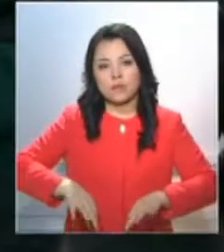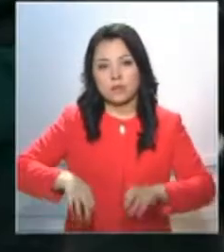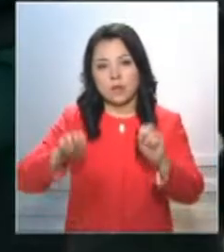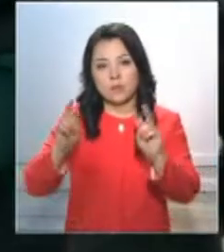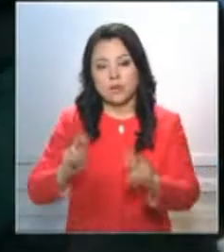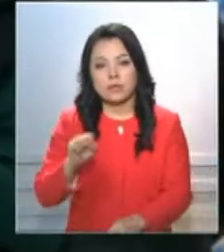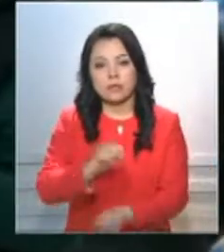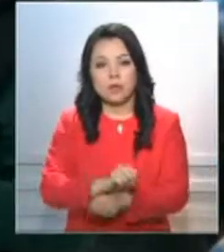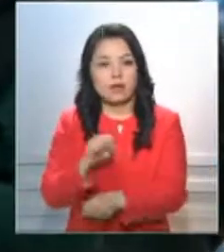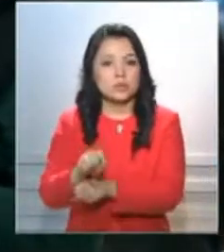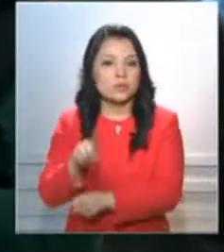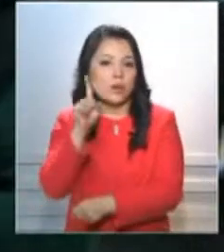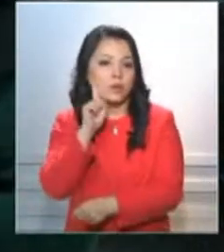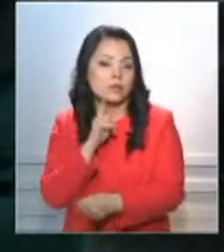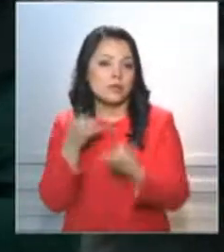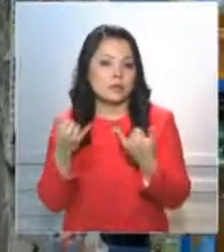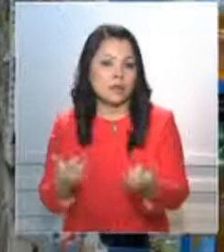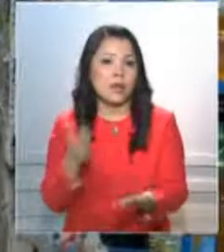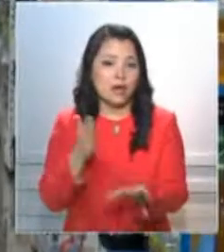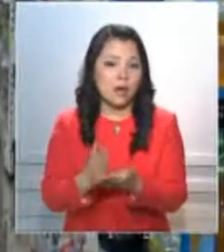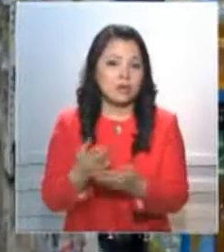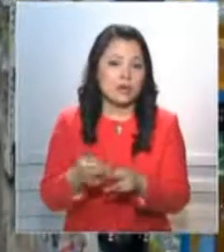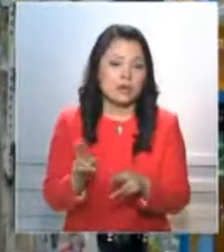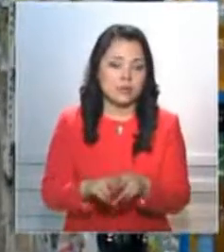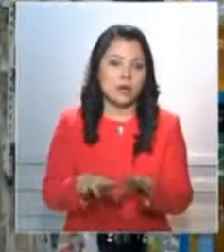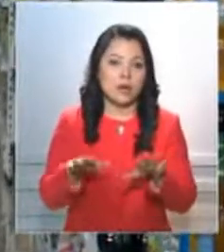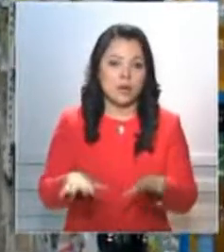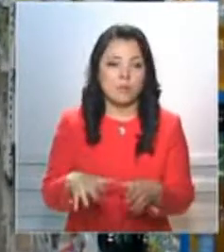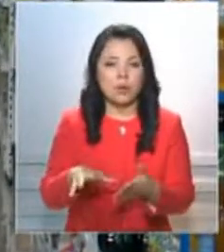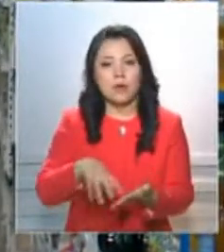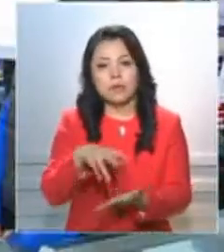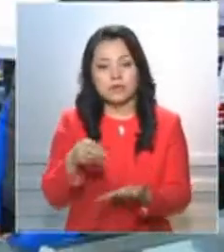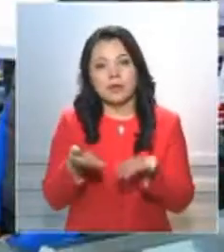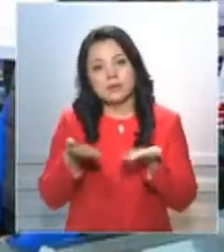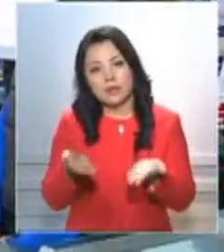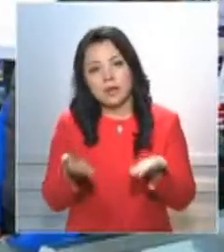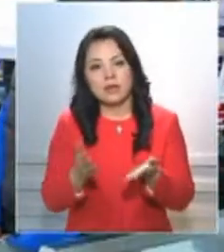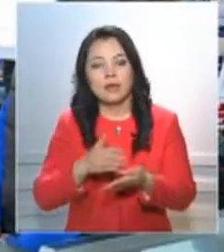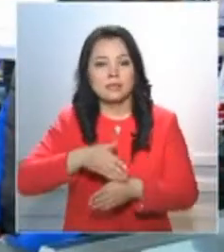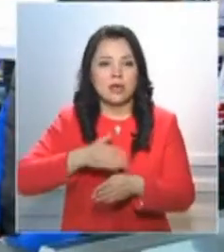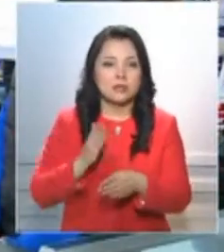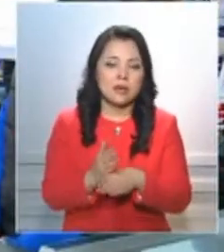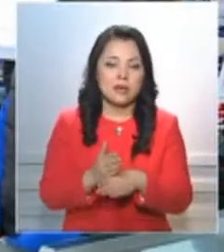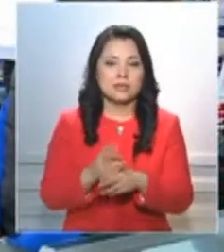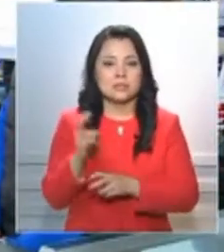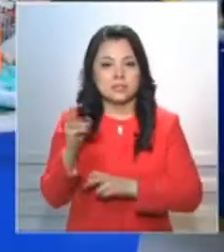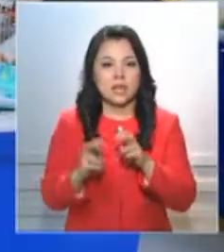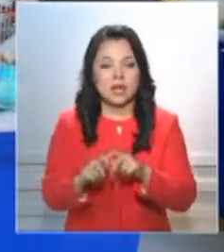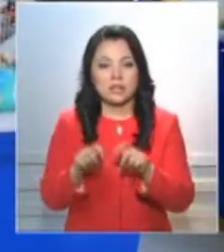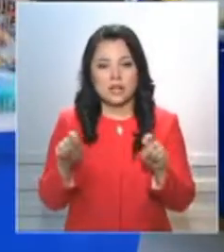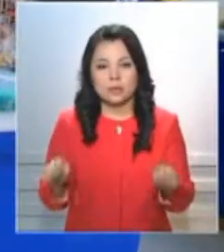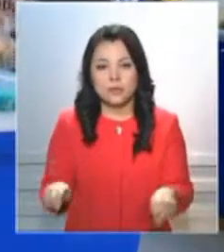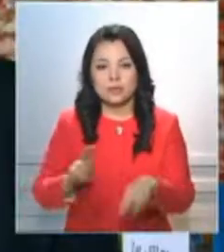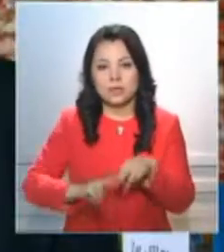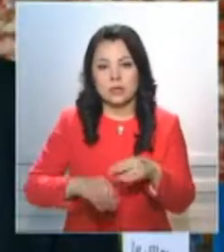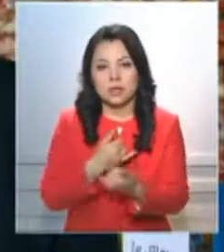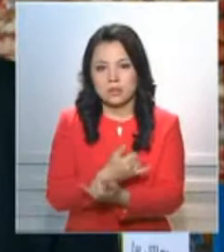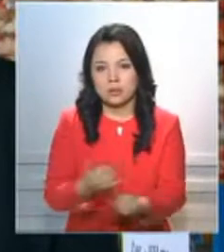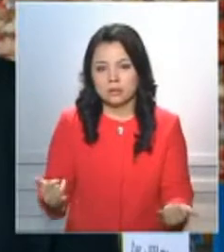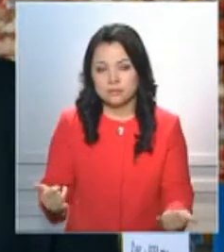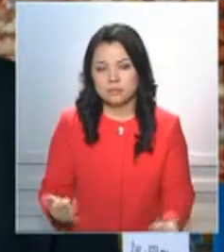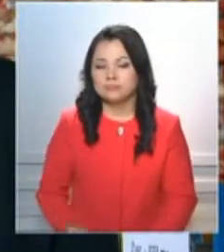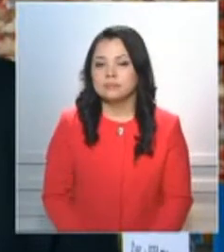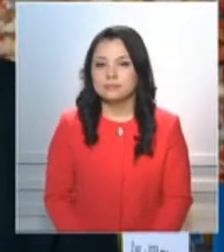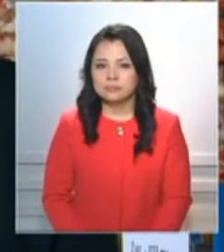арналған автотұрақ бар. Қазір сауда орталығының жанынан кондитерлік және нан шығаратын цехтар салынып жатыр.